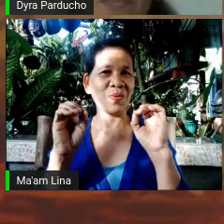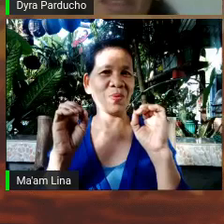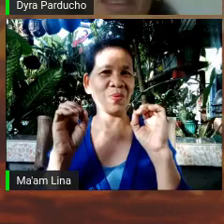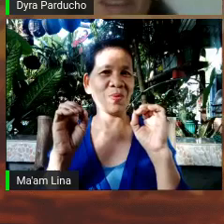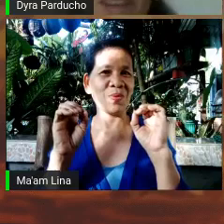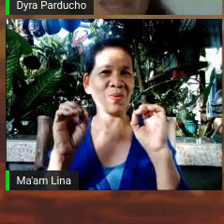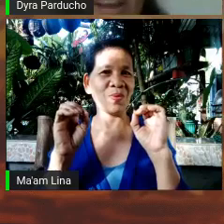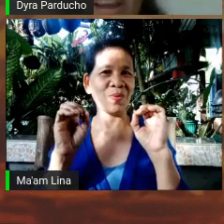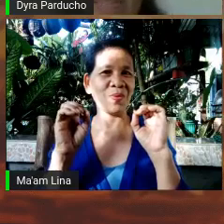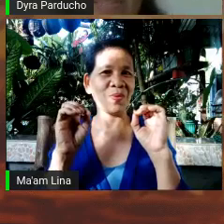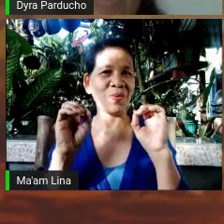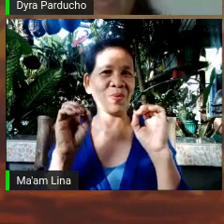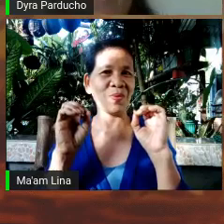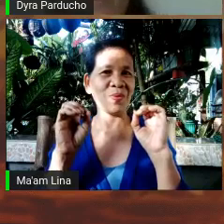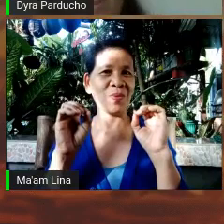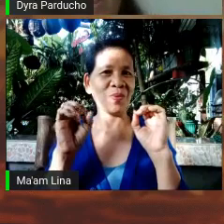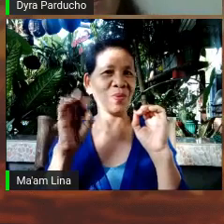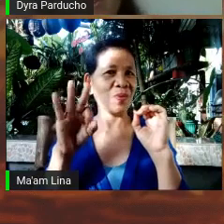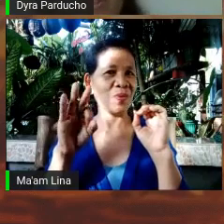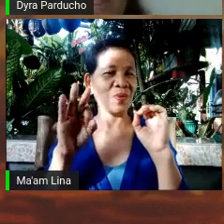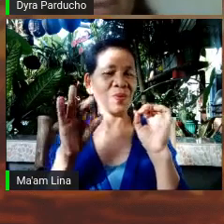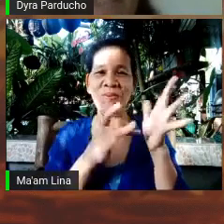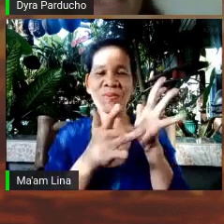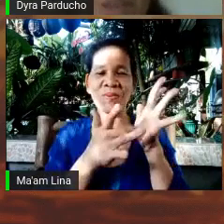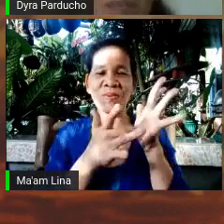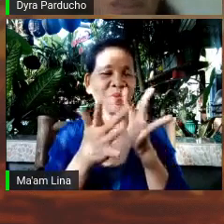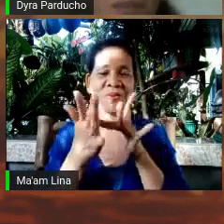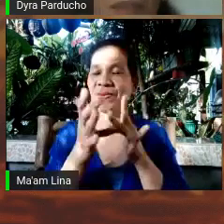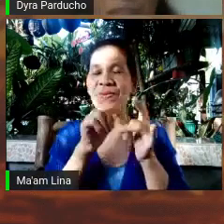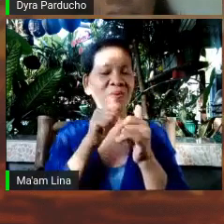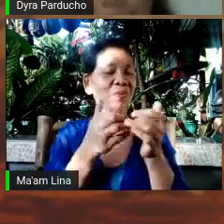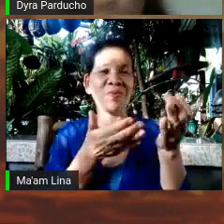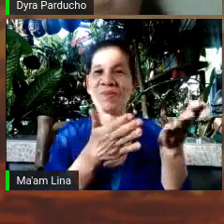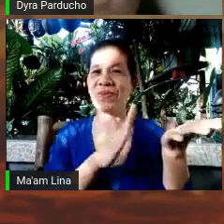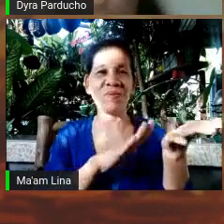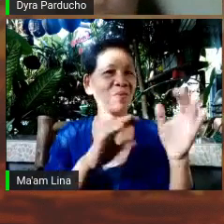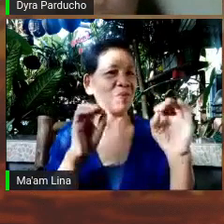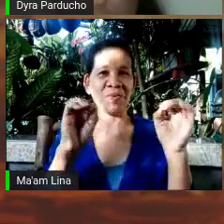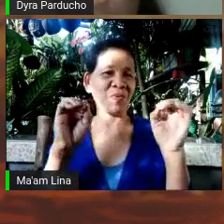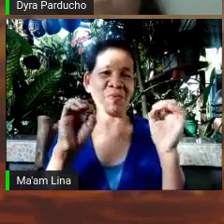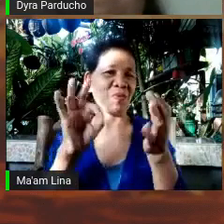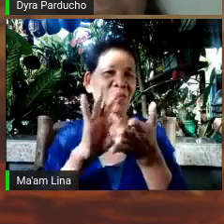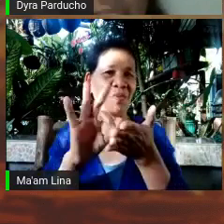kung wala pong ang dugo ng ating po Panginoon, wala pong kapatawaran po.